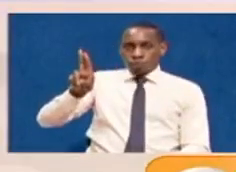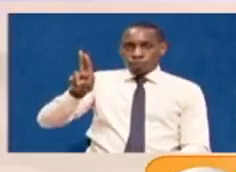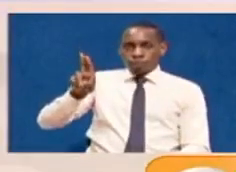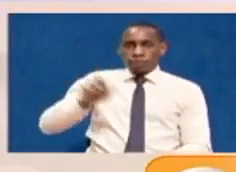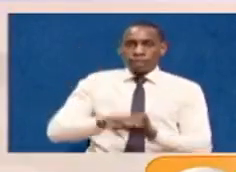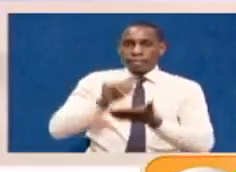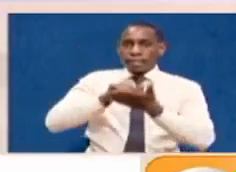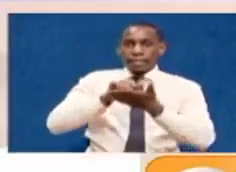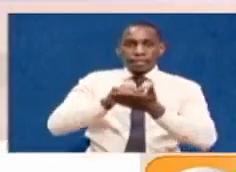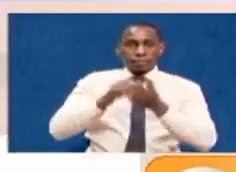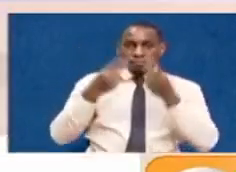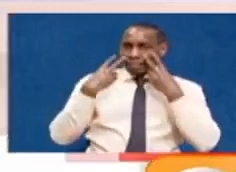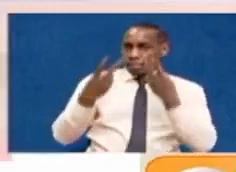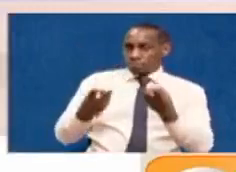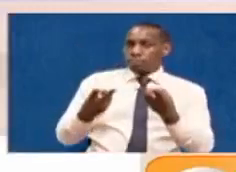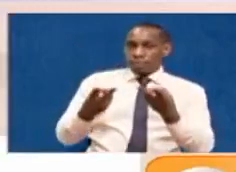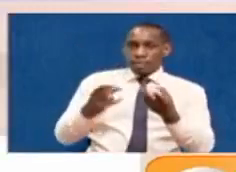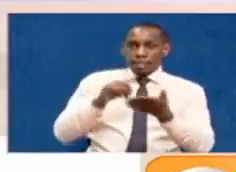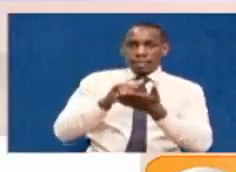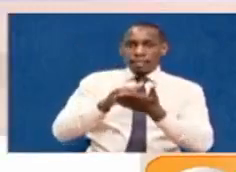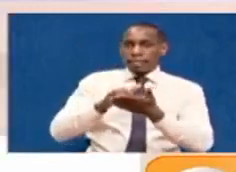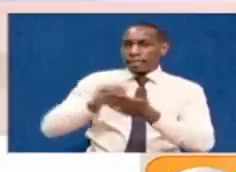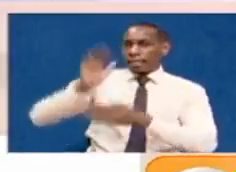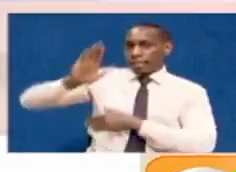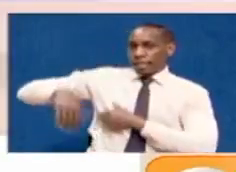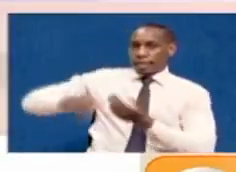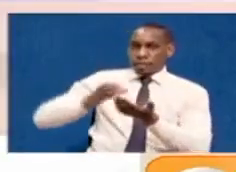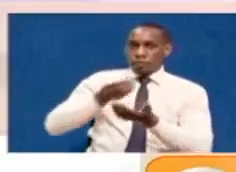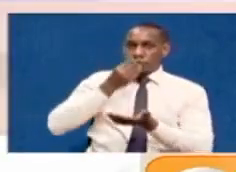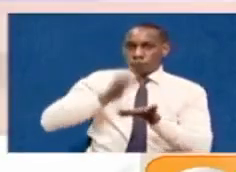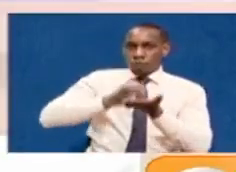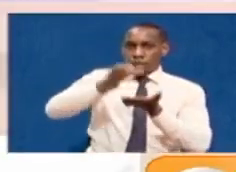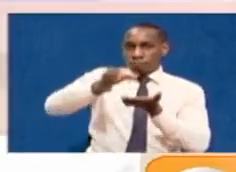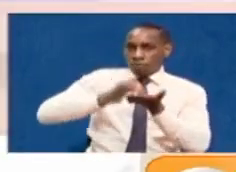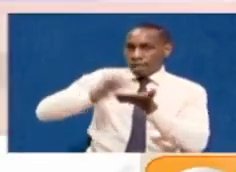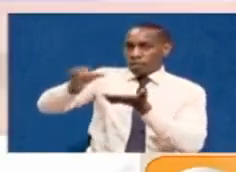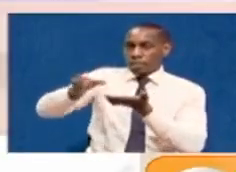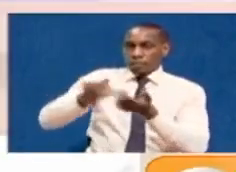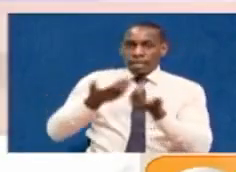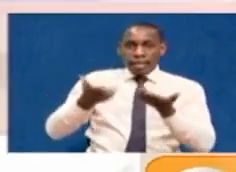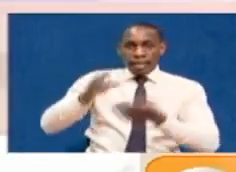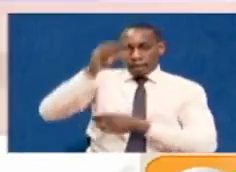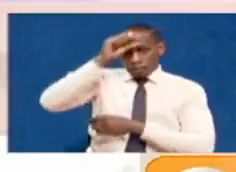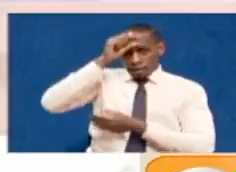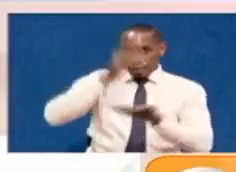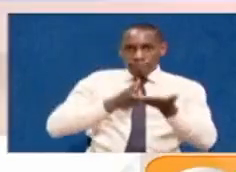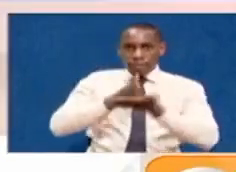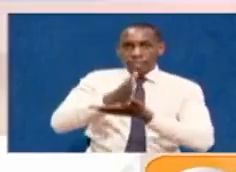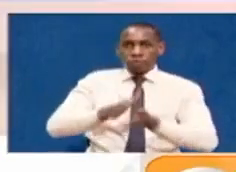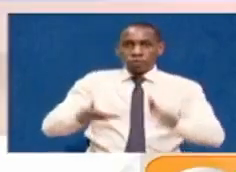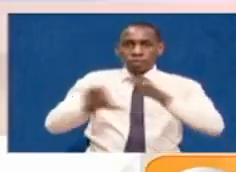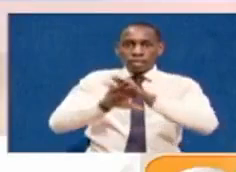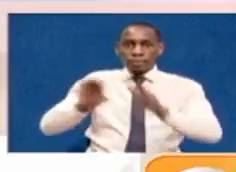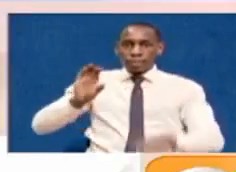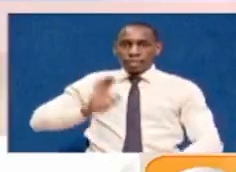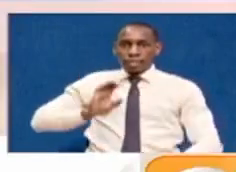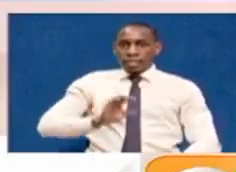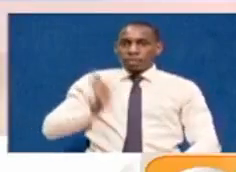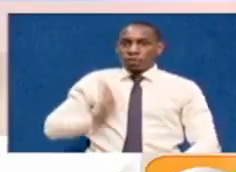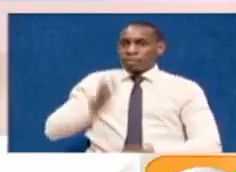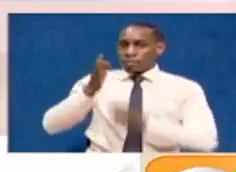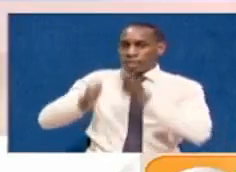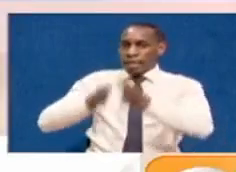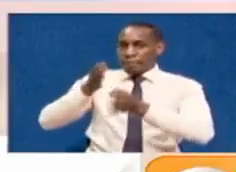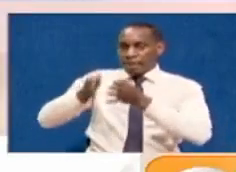Njenga katika kile kinachoonekana kuwa kucheleweshwa kwa chakula cha msaada, sasa serikali kupitia naibu kamishna wa Embakasi